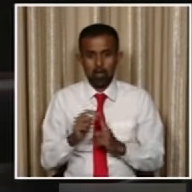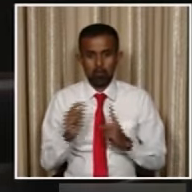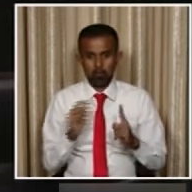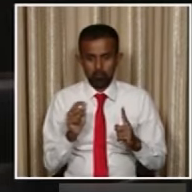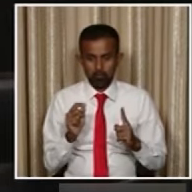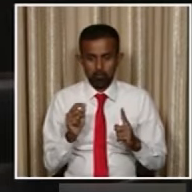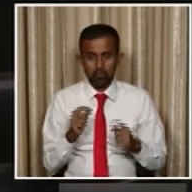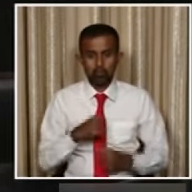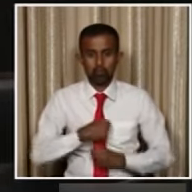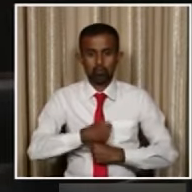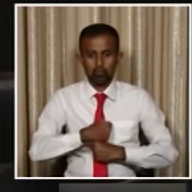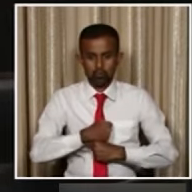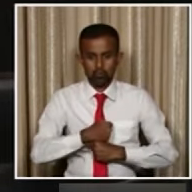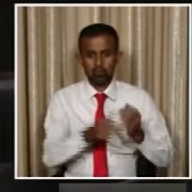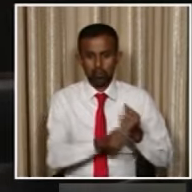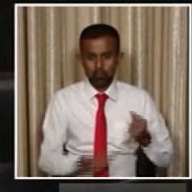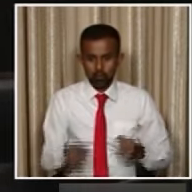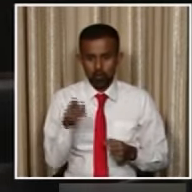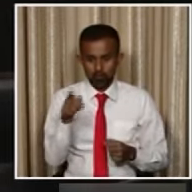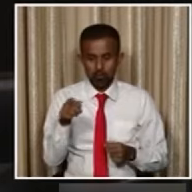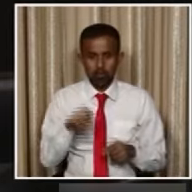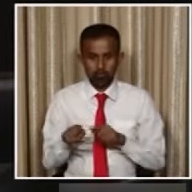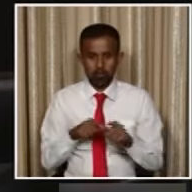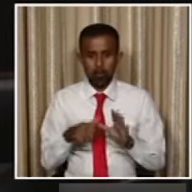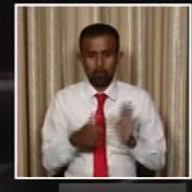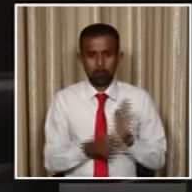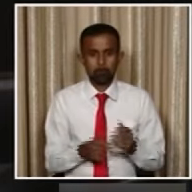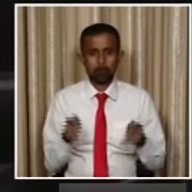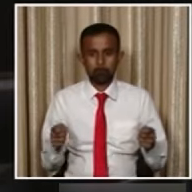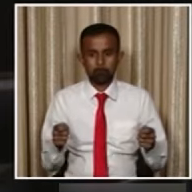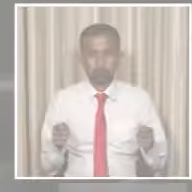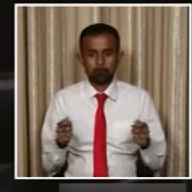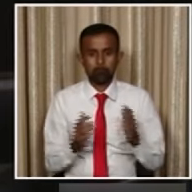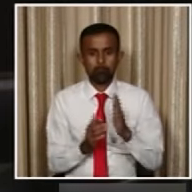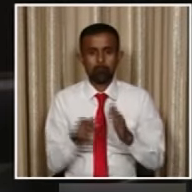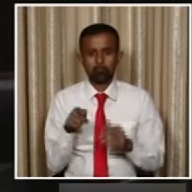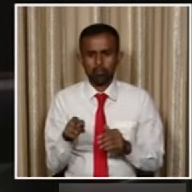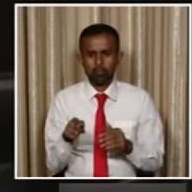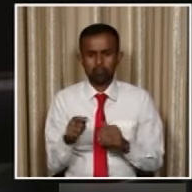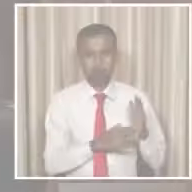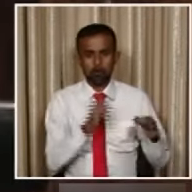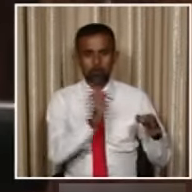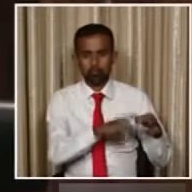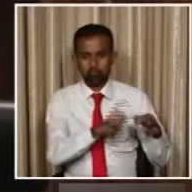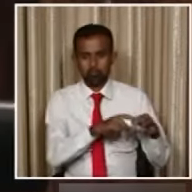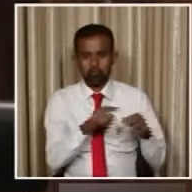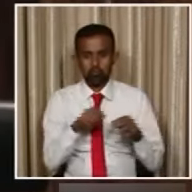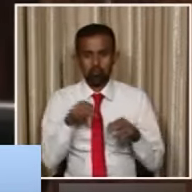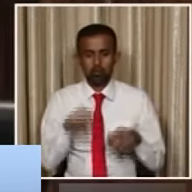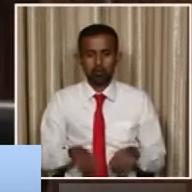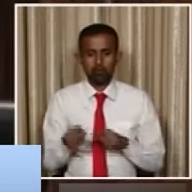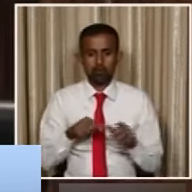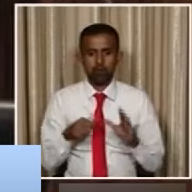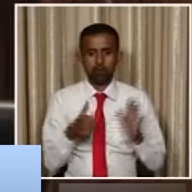ඔය ආණ්ඩුපක්ෂයේ තාමත් නියෝජනය කරනවා නම් මේ විදිහේ පනතක් ගේන්න මොකද තියෙන සදාචාරාත්මක බලය සහ අයිතිය කිය. දැන් මෙවැනි